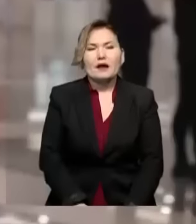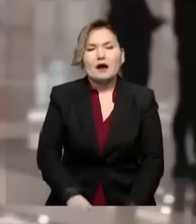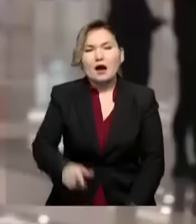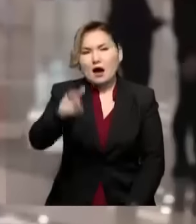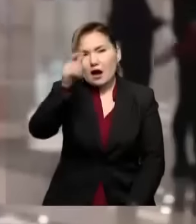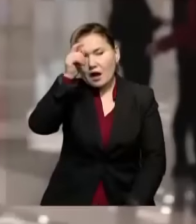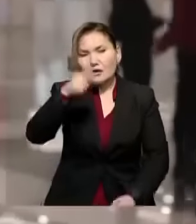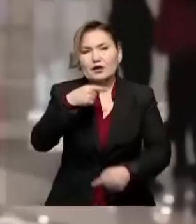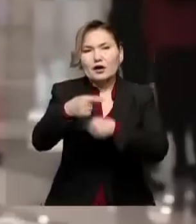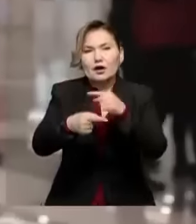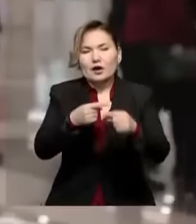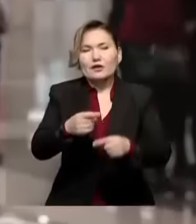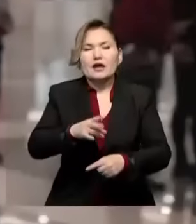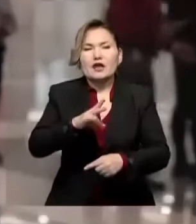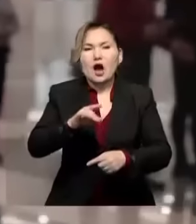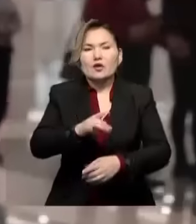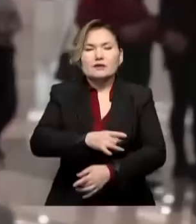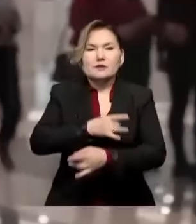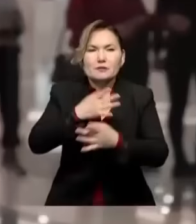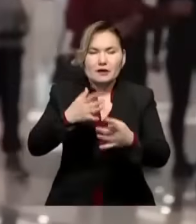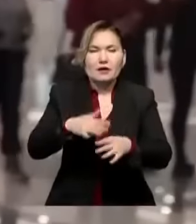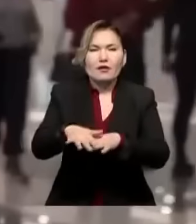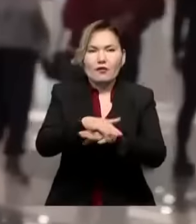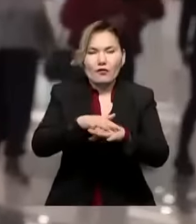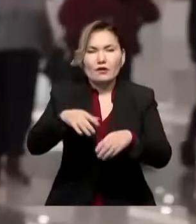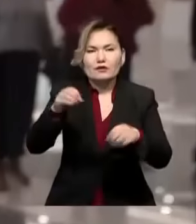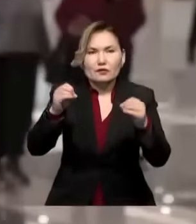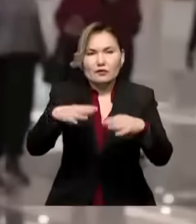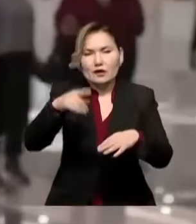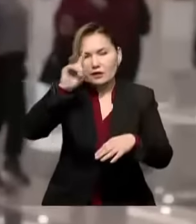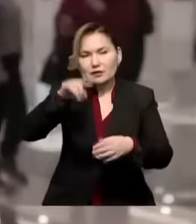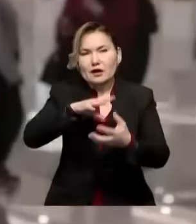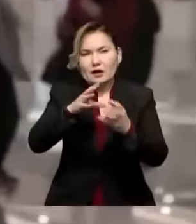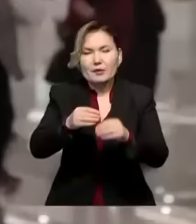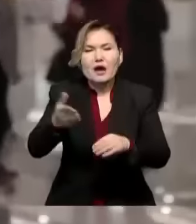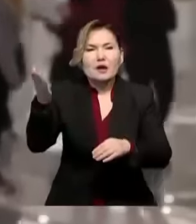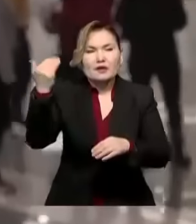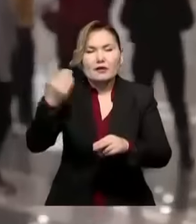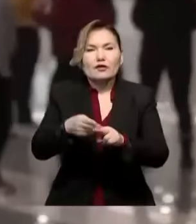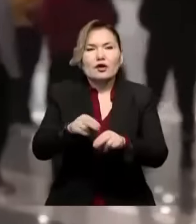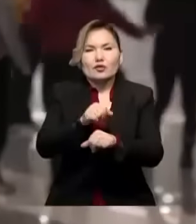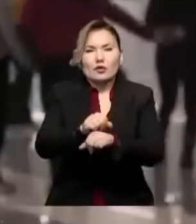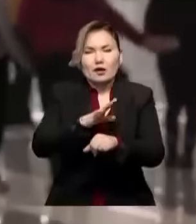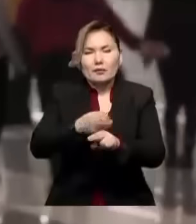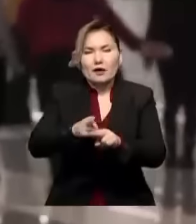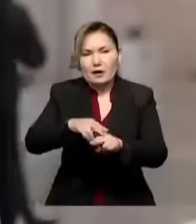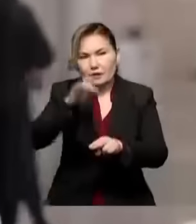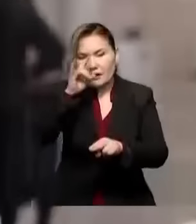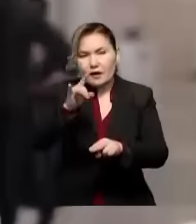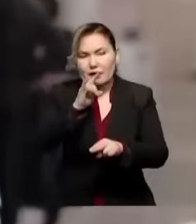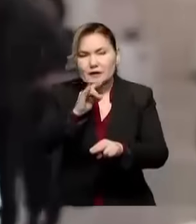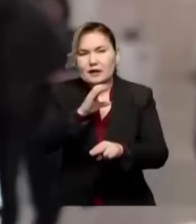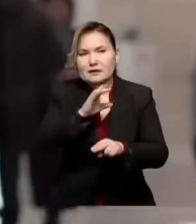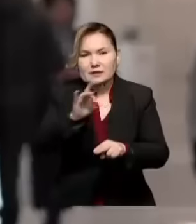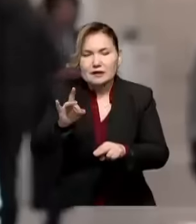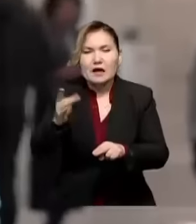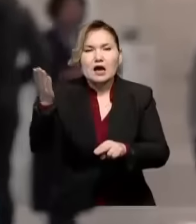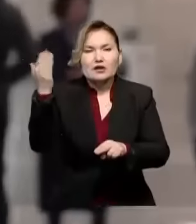кезеңінде Наурыз мейрамының ұлыс алаңында атап өтілгенін білеміз. Бертін келе Наурызды тойлау тоқтатылды. Білуімше сіздерде кеңес уақытында осылай